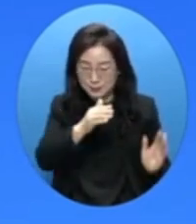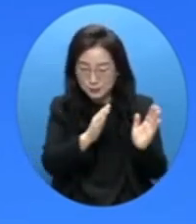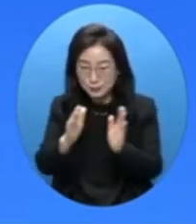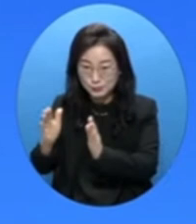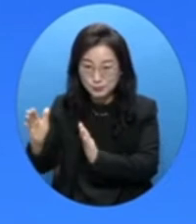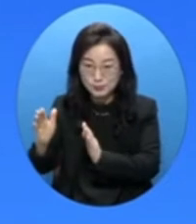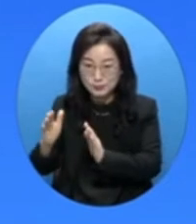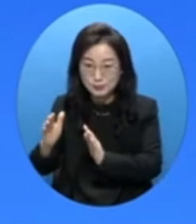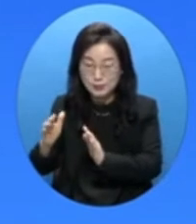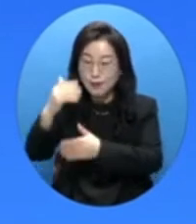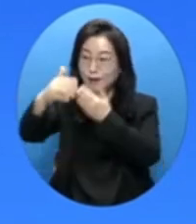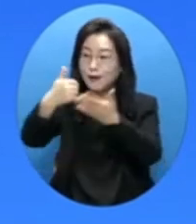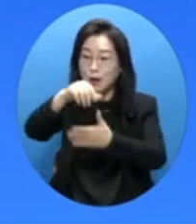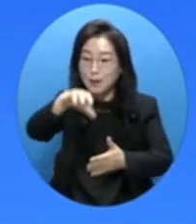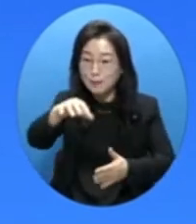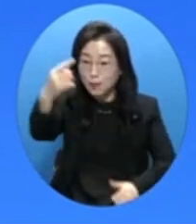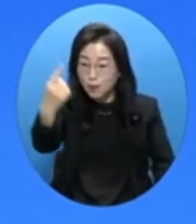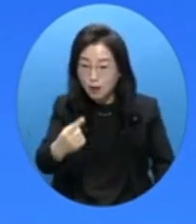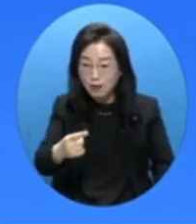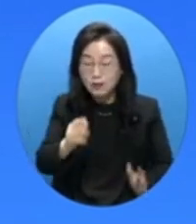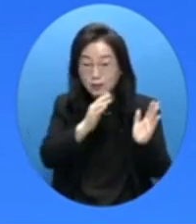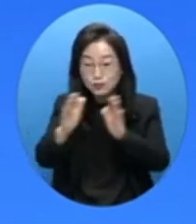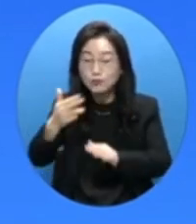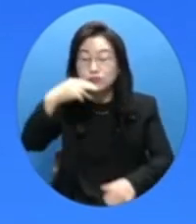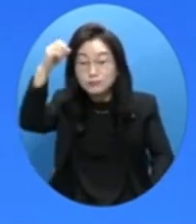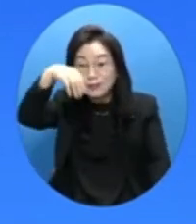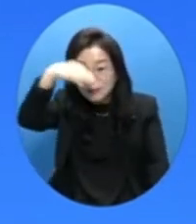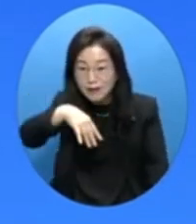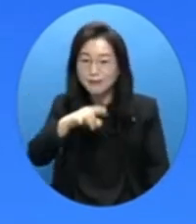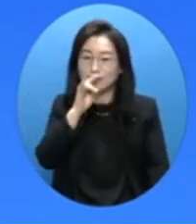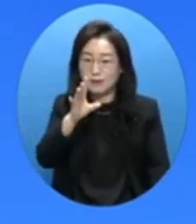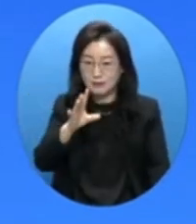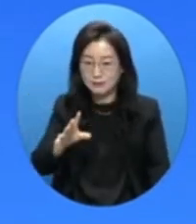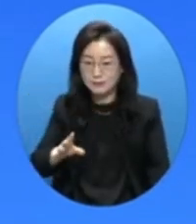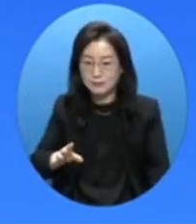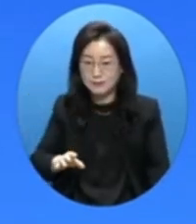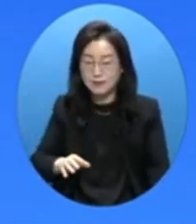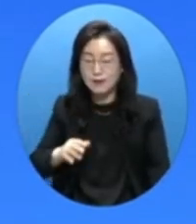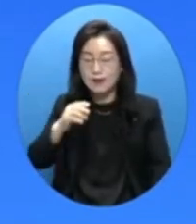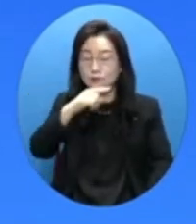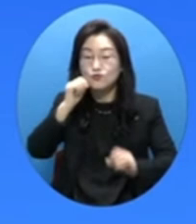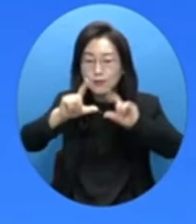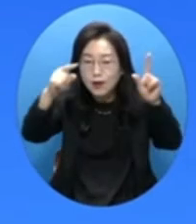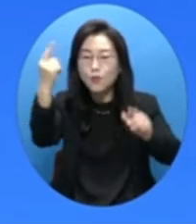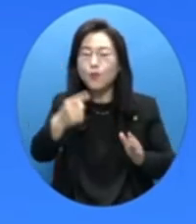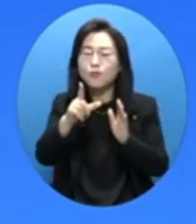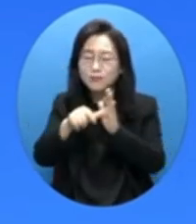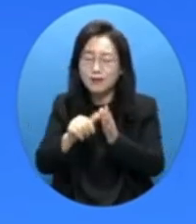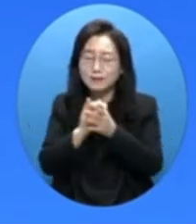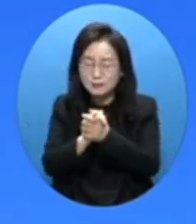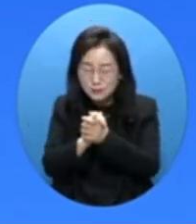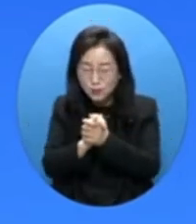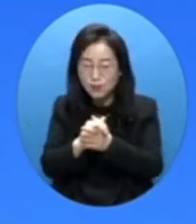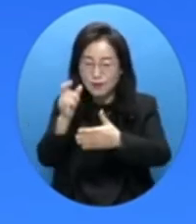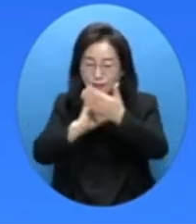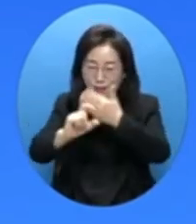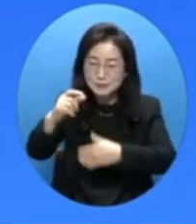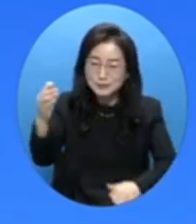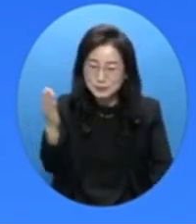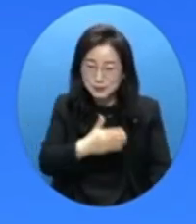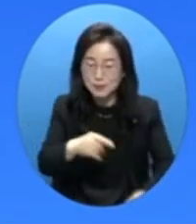하나님 앞에 나올 때 준비되지 않고 안 되는 것입니다 우리가 죄를 나올 때는 정말 기도하고 아침부터